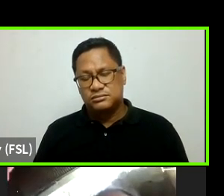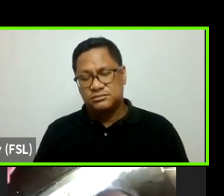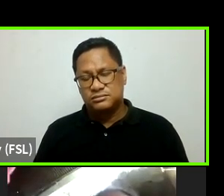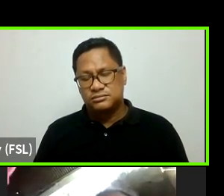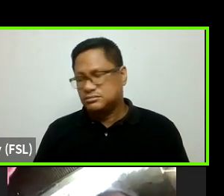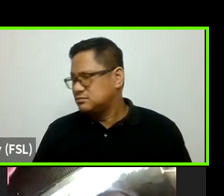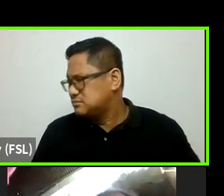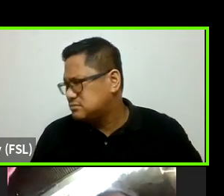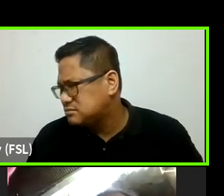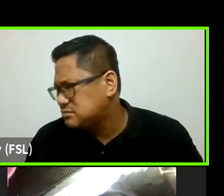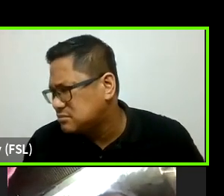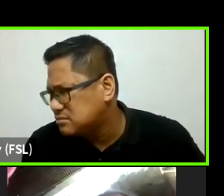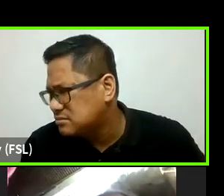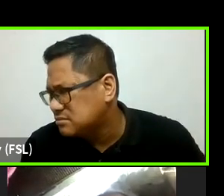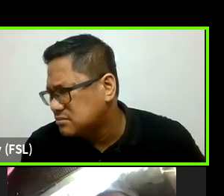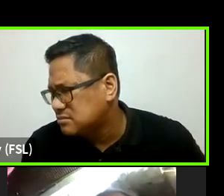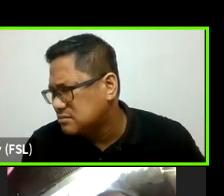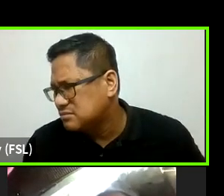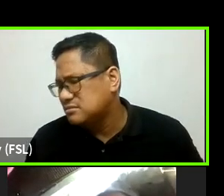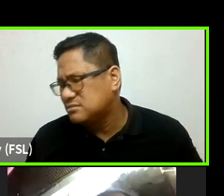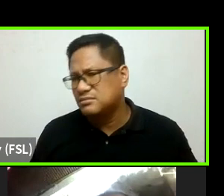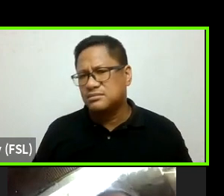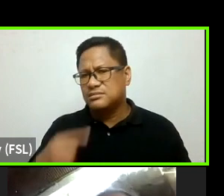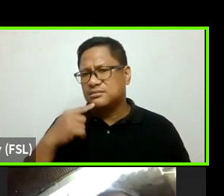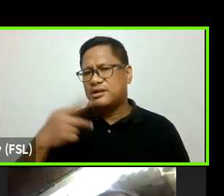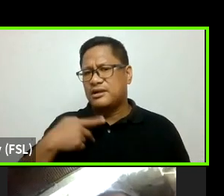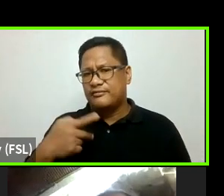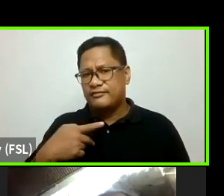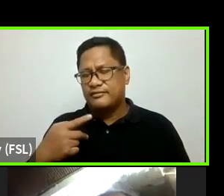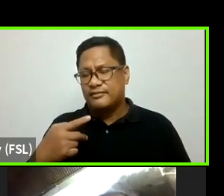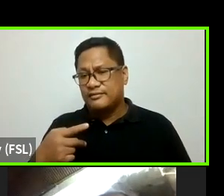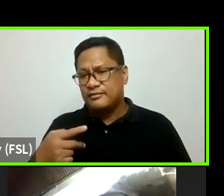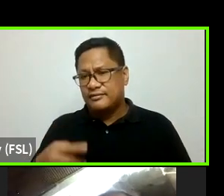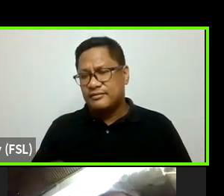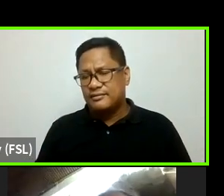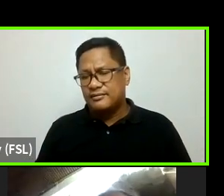din naman ako, diba?